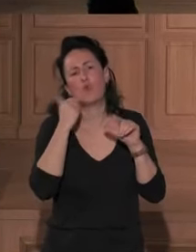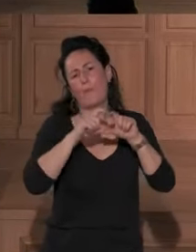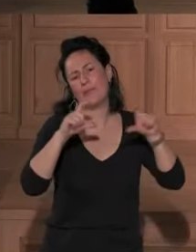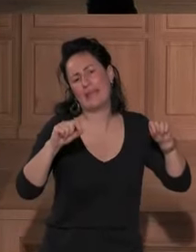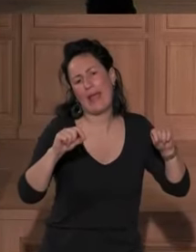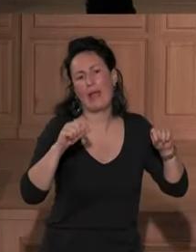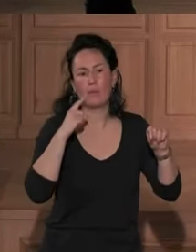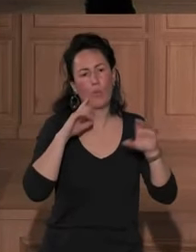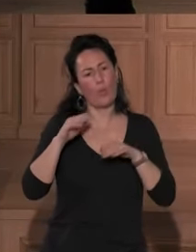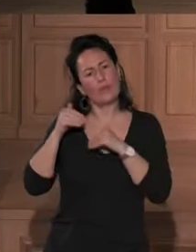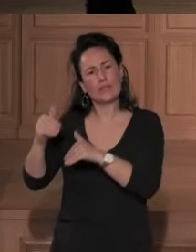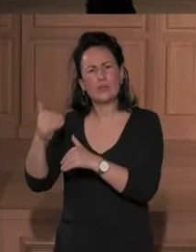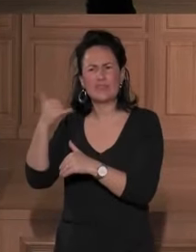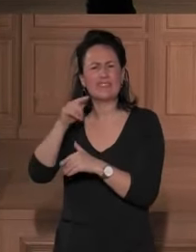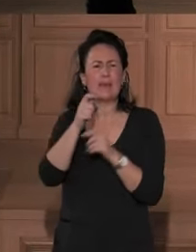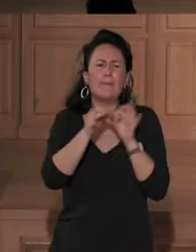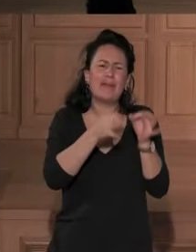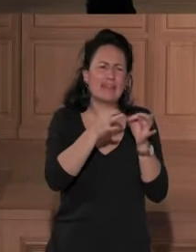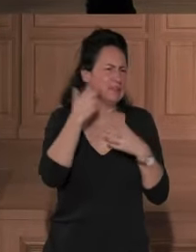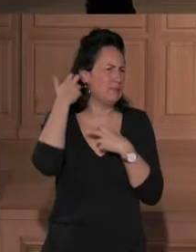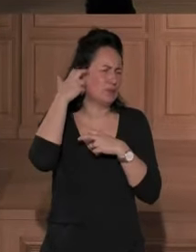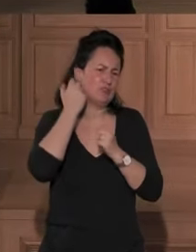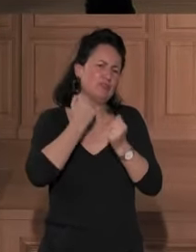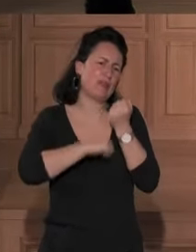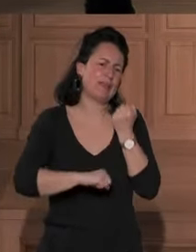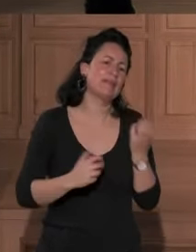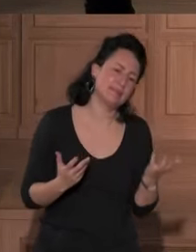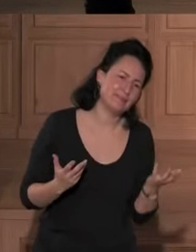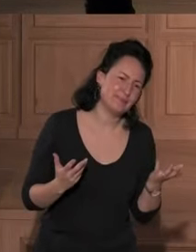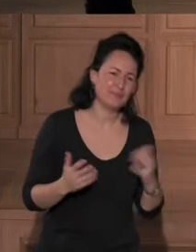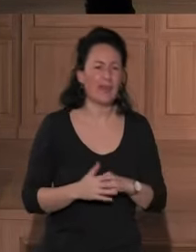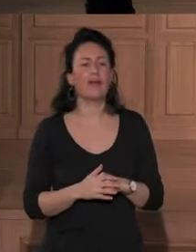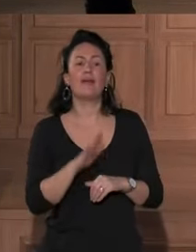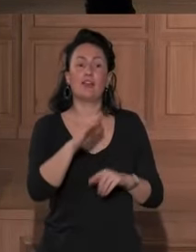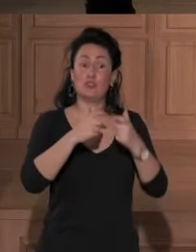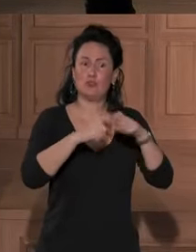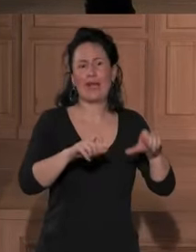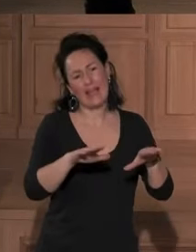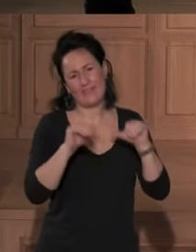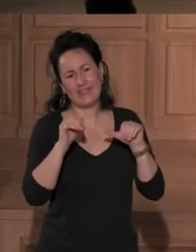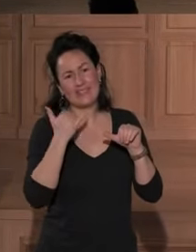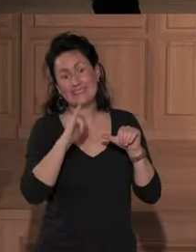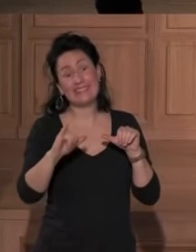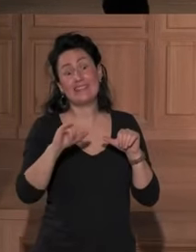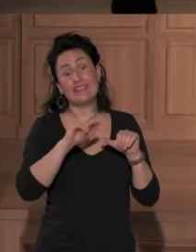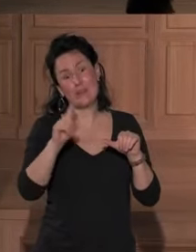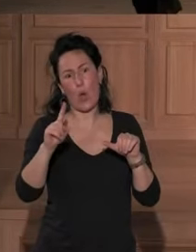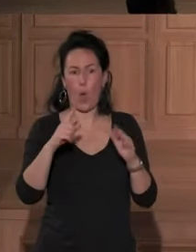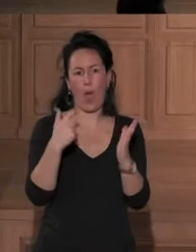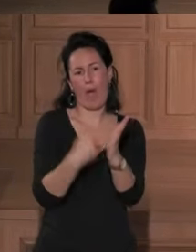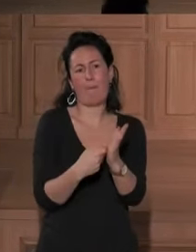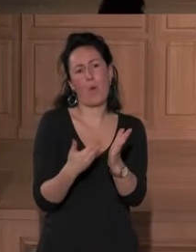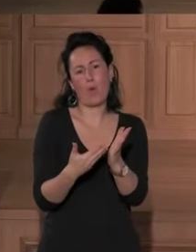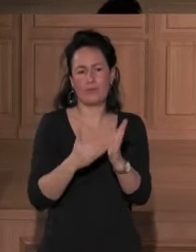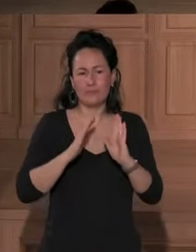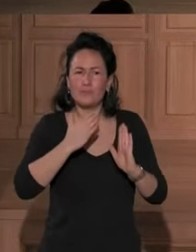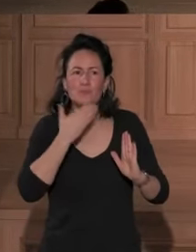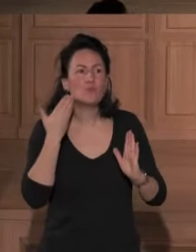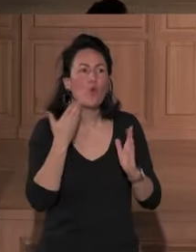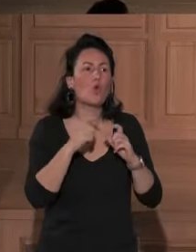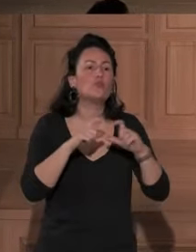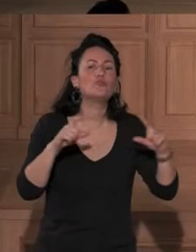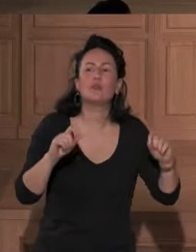un billet, ça peut être un chèque. Si c'est un chèque, si vous êtes imposable, vous faites trois fois plus parce que vous aurez un reçu fiscal. Donc c'est gagnant-gagnant. Voilà, ça